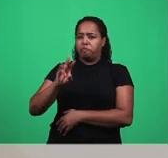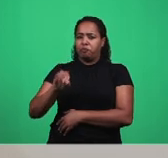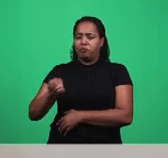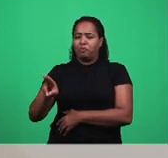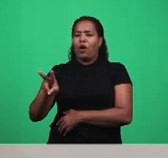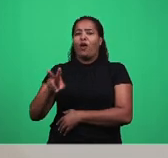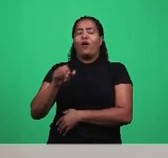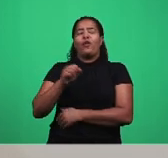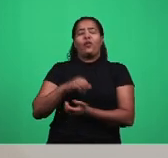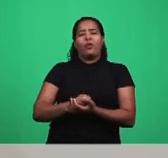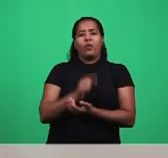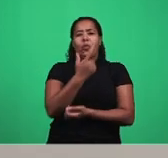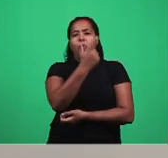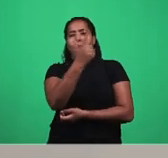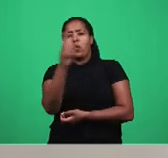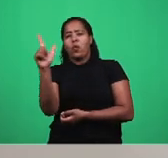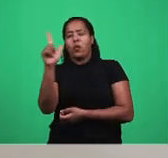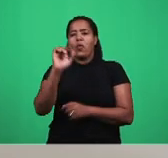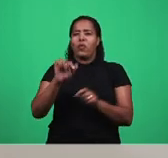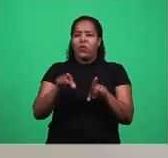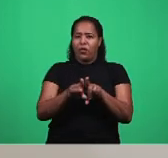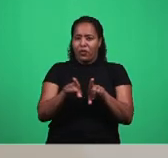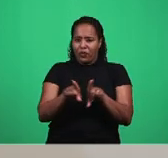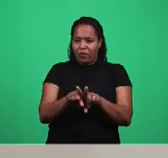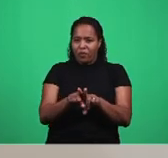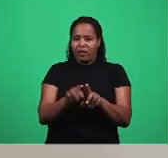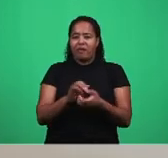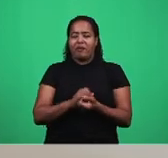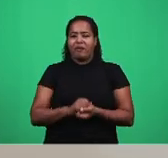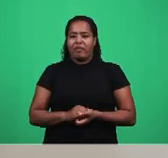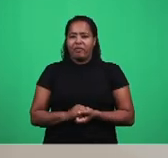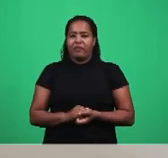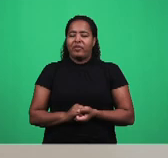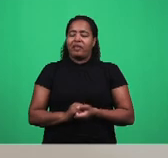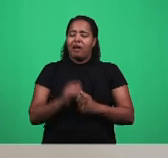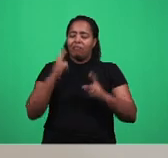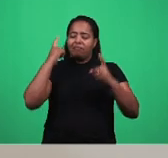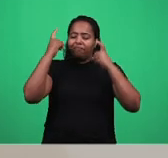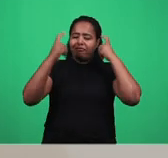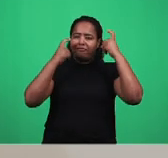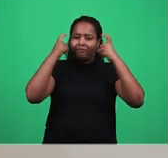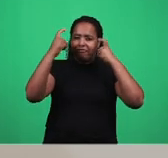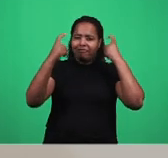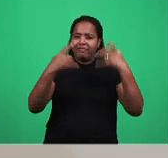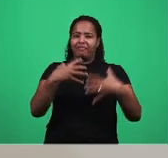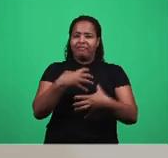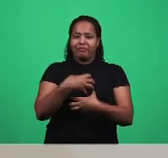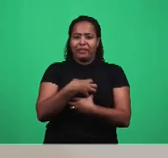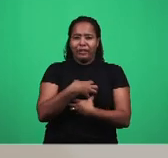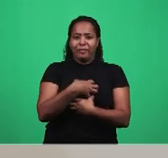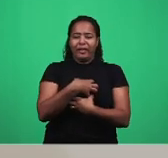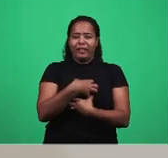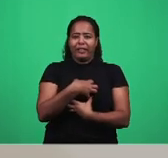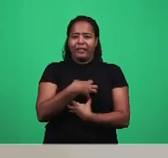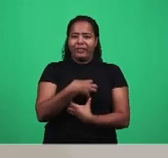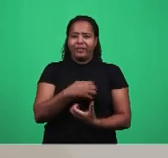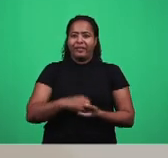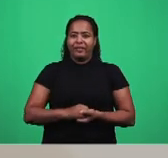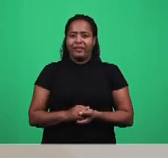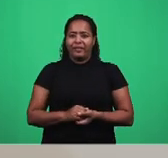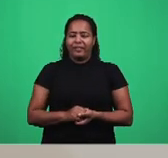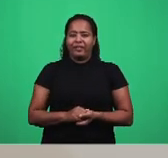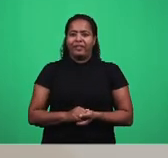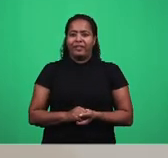aussi, et Tavares, qui sont préoccupés avec nous. Qu'est-ce que nous pouvons faire pour eux, à part